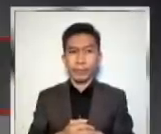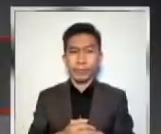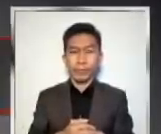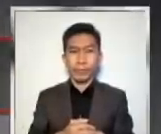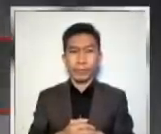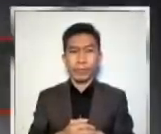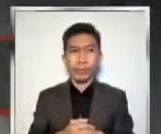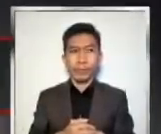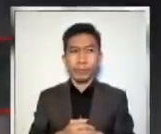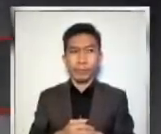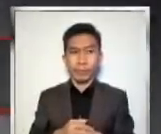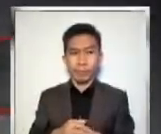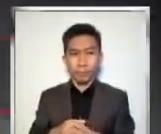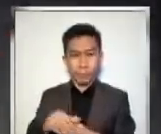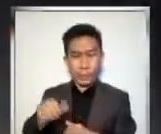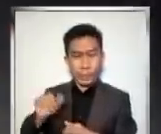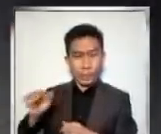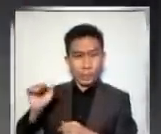ay lang.